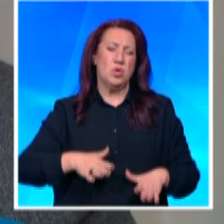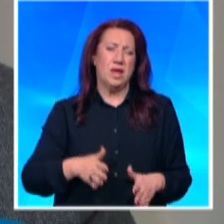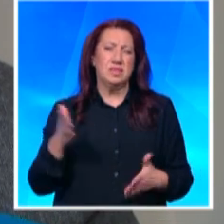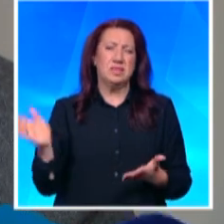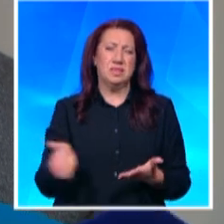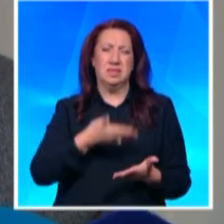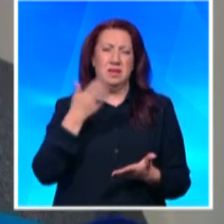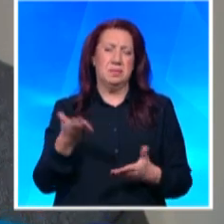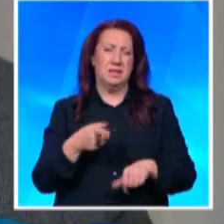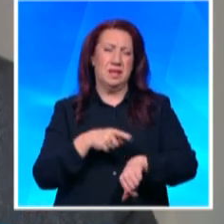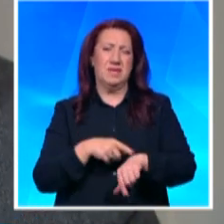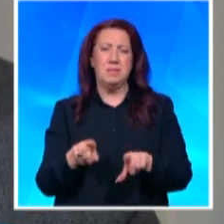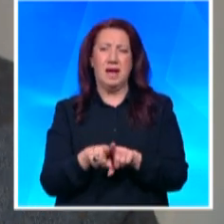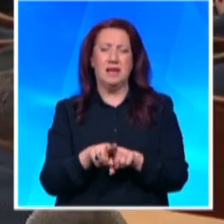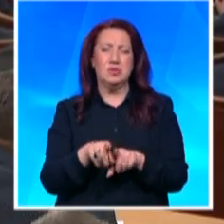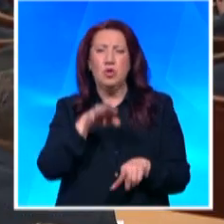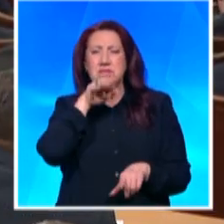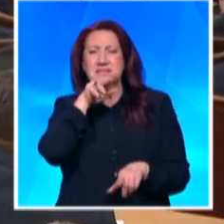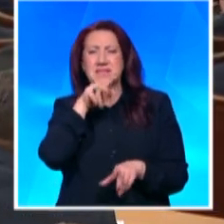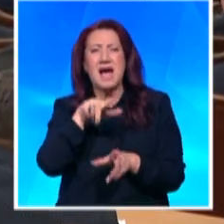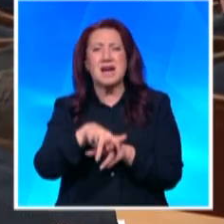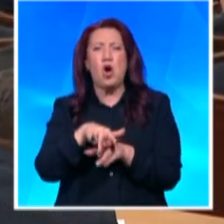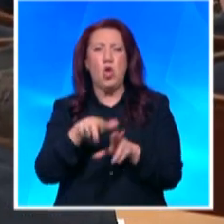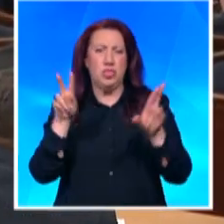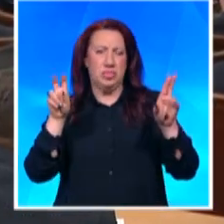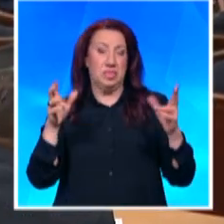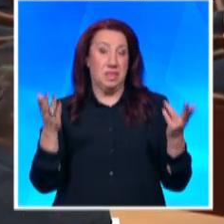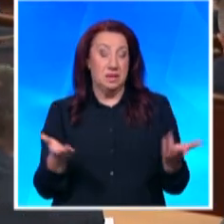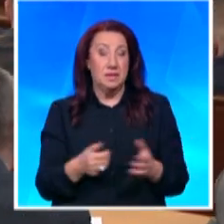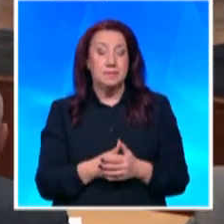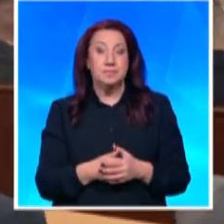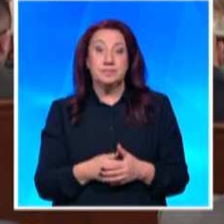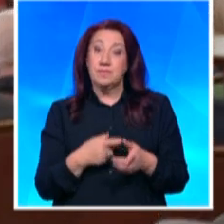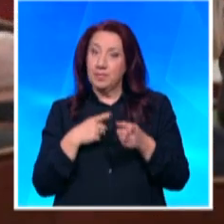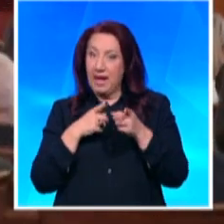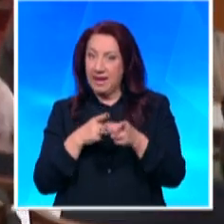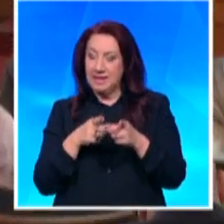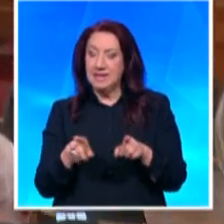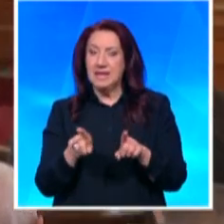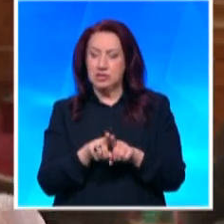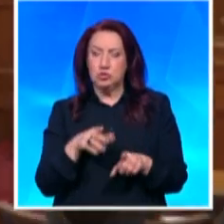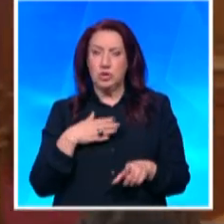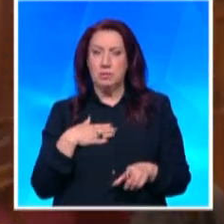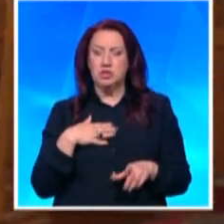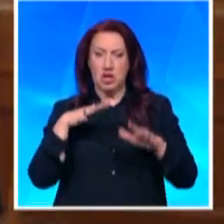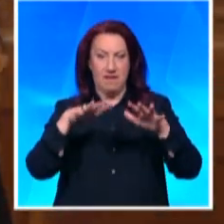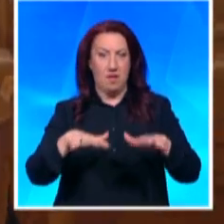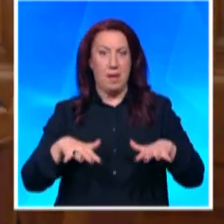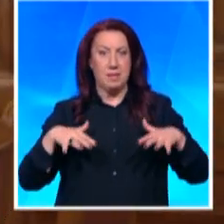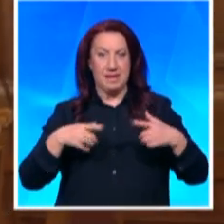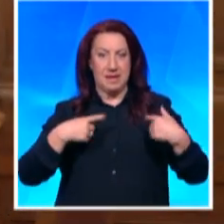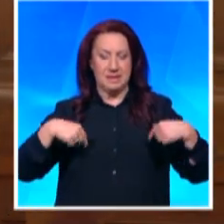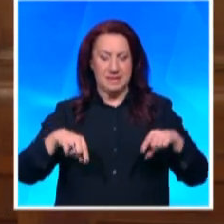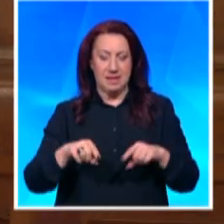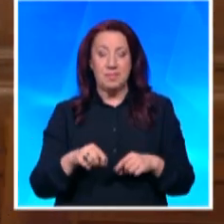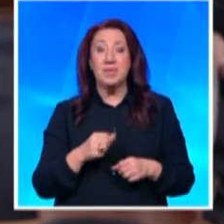изживял времето си кон, който вече не е полезен. Критики към обвинител номер 1 се чуха и в пленарната зала. От депутата Радостин Василев